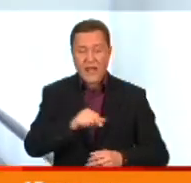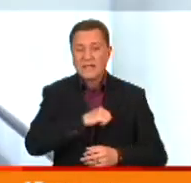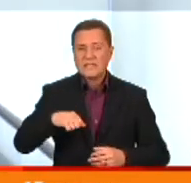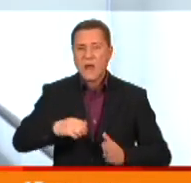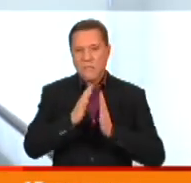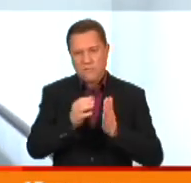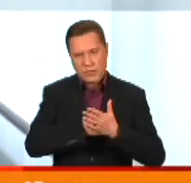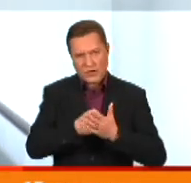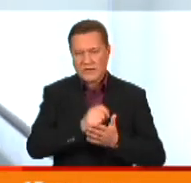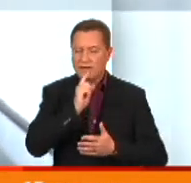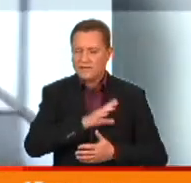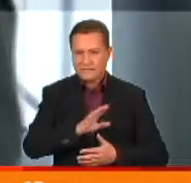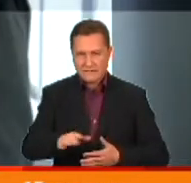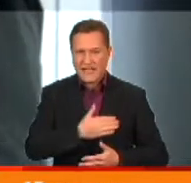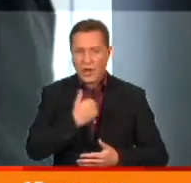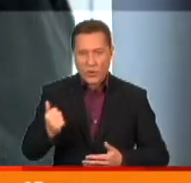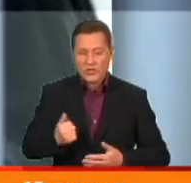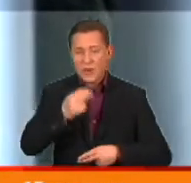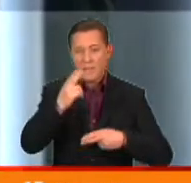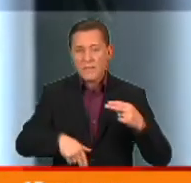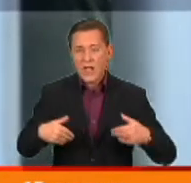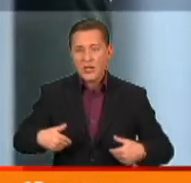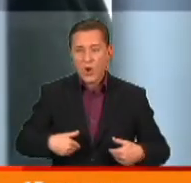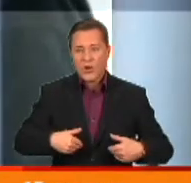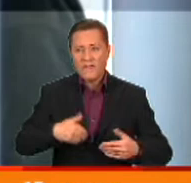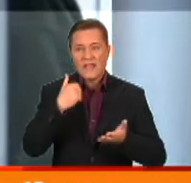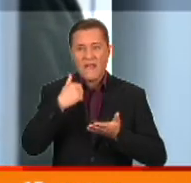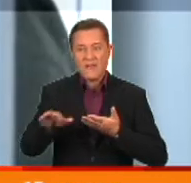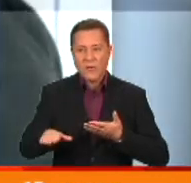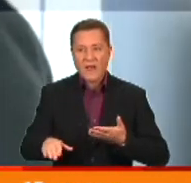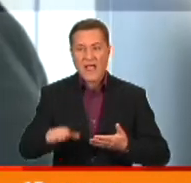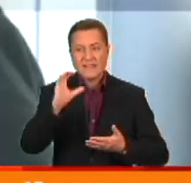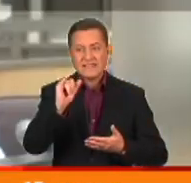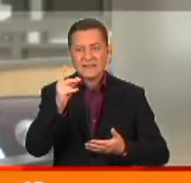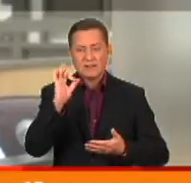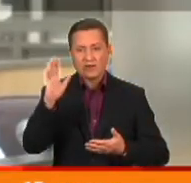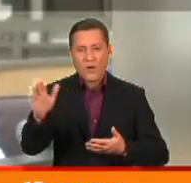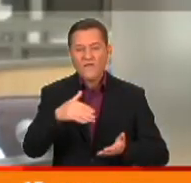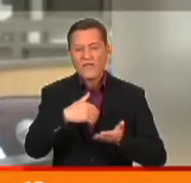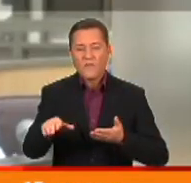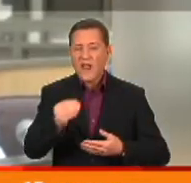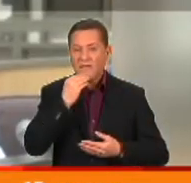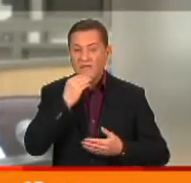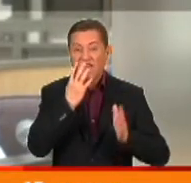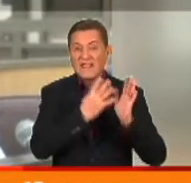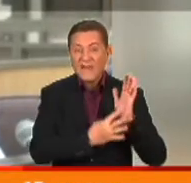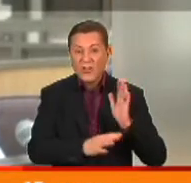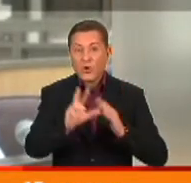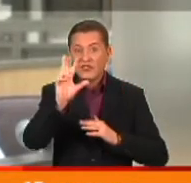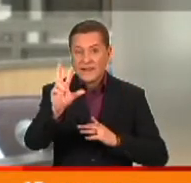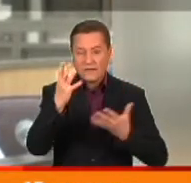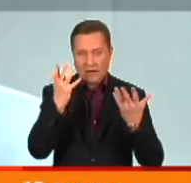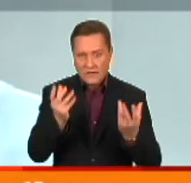про помилування не хоче. Припиняти голодування він також відмовляється. Сенцов відмовляється від їжі вже 93